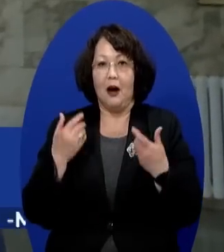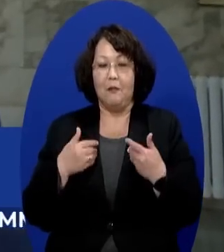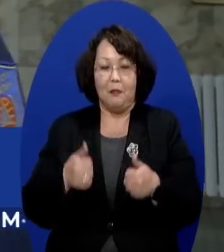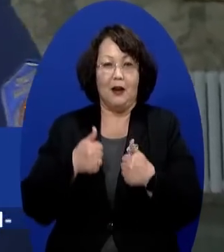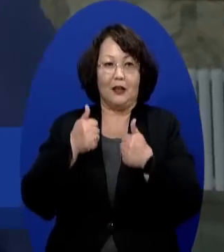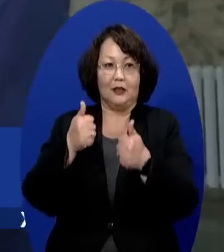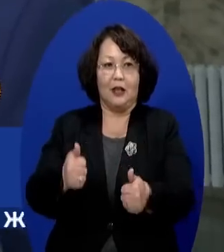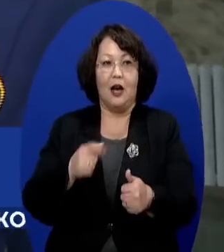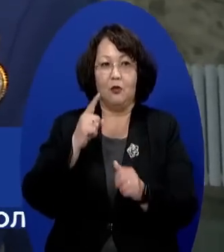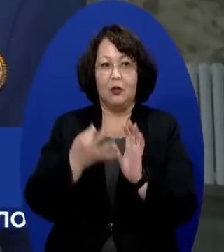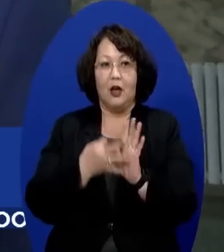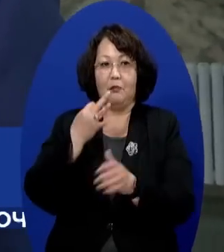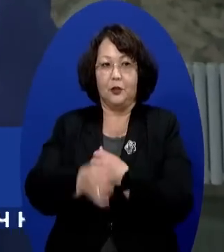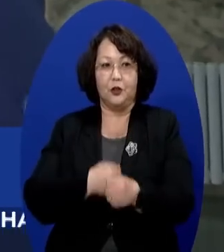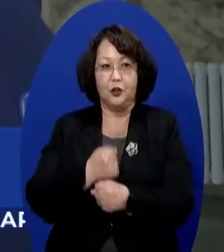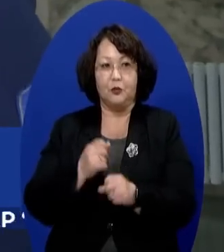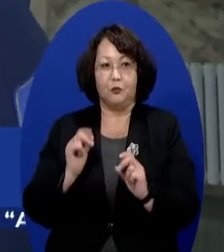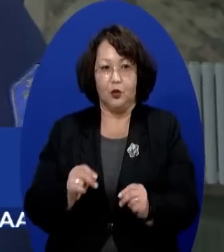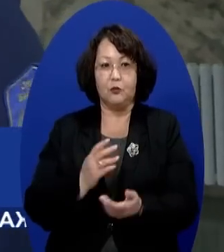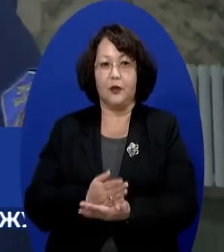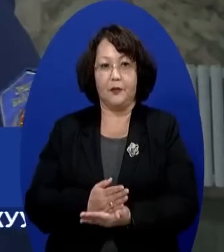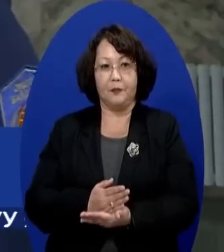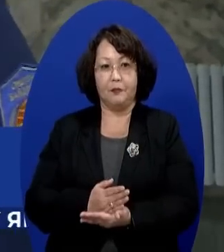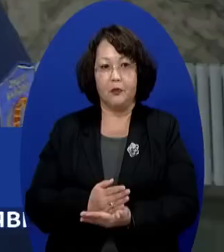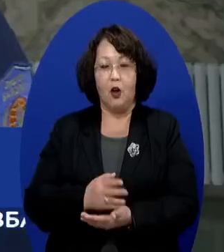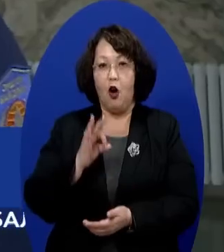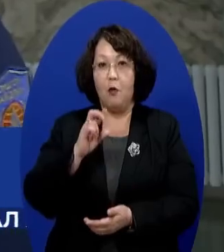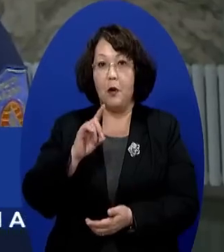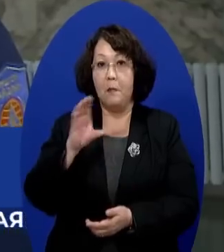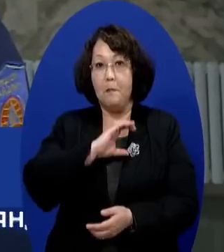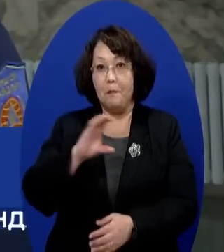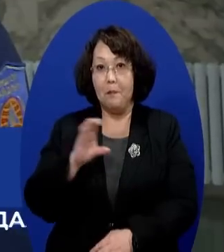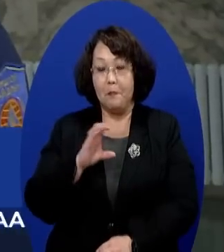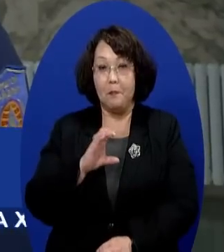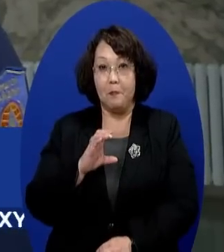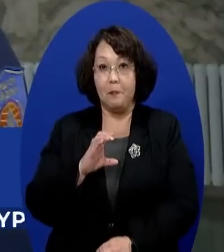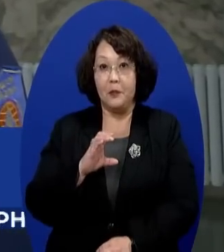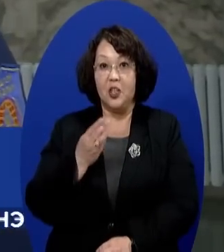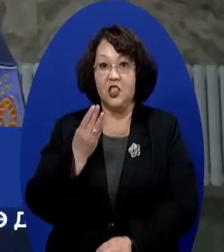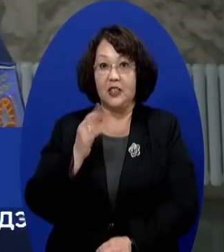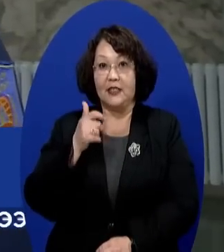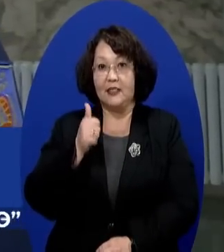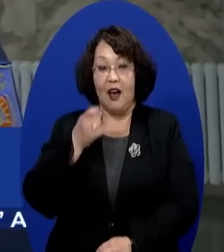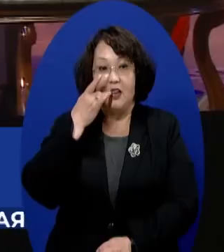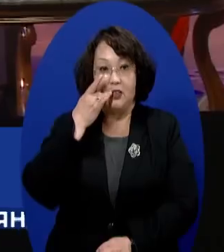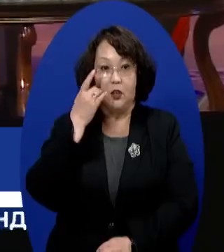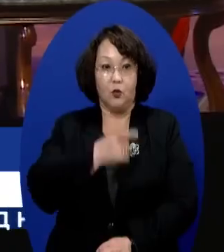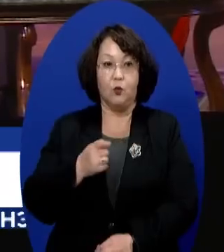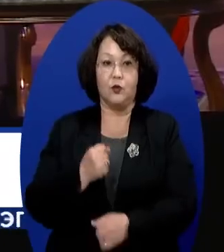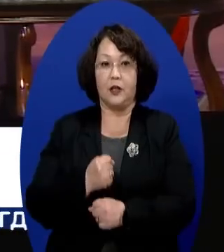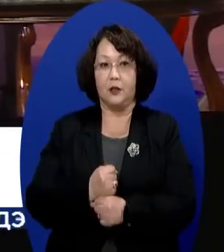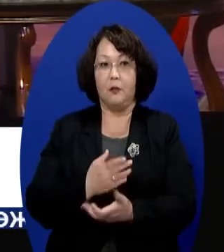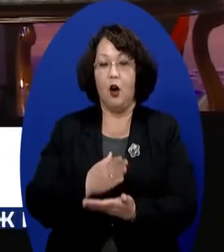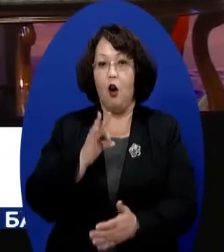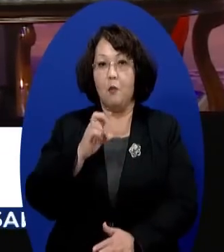жил ажиллаж байгаа. Тэ одоо энэ онцгой айлын байгууллага дэрн шилдэг ирчүүдэл ажилтдаг байгууллага да. Онцгой